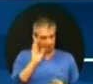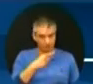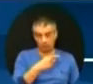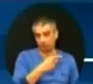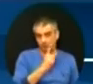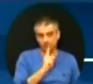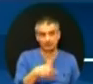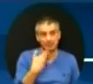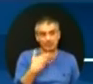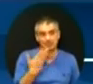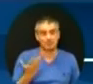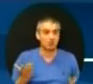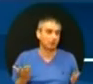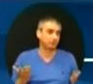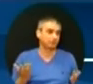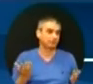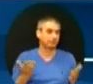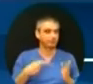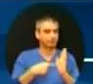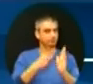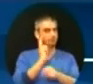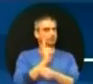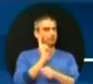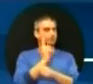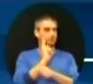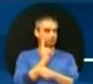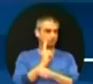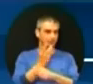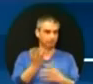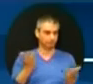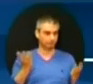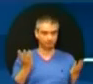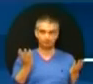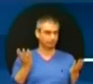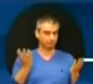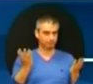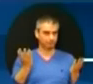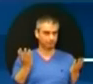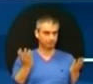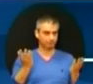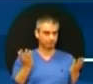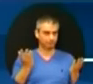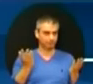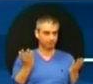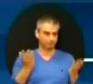צריך להיות דגל שחור ודגל, או דגל אדום, או איך שלא תקרא לזה,